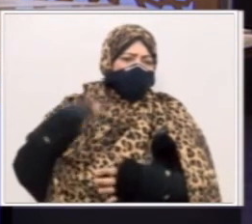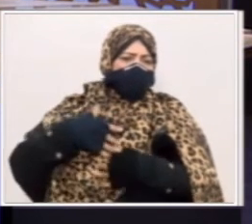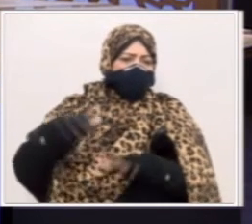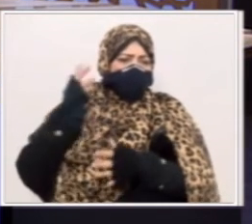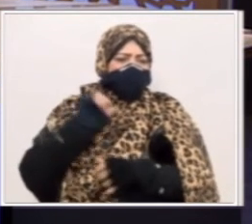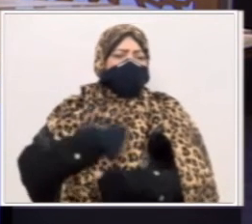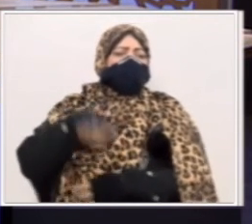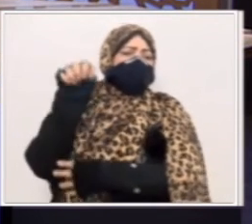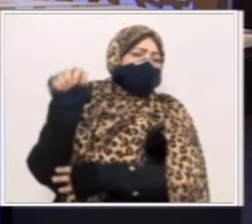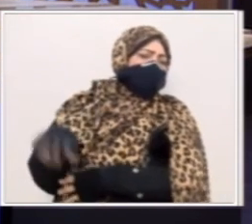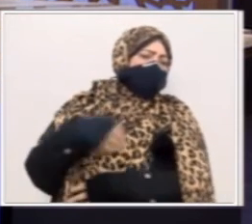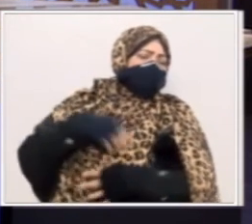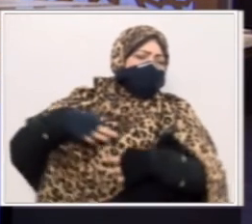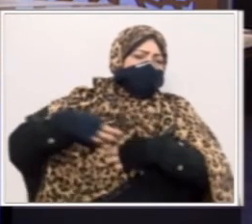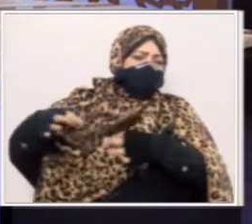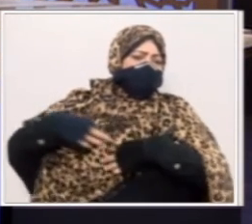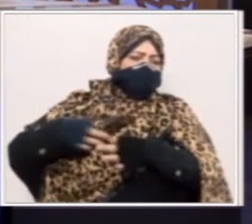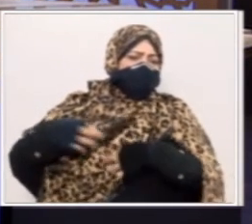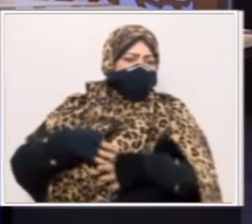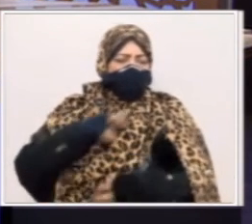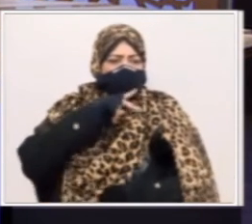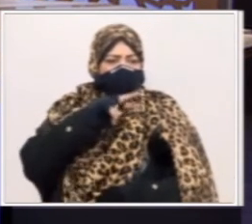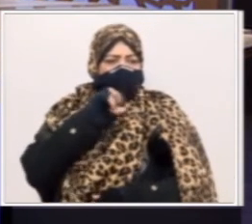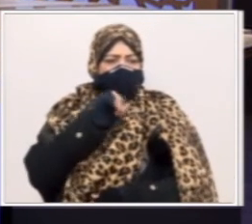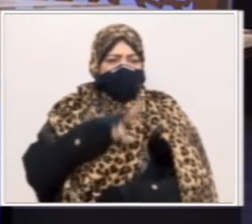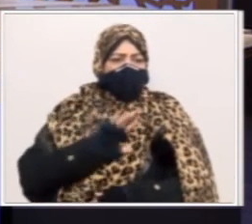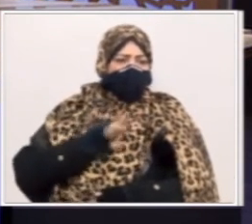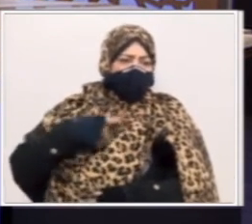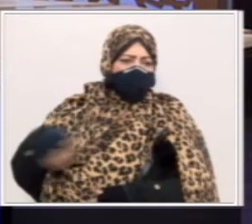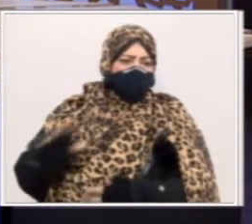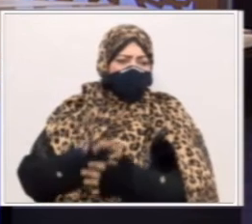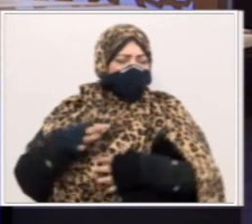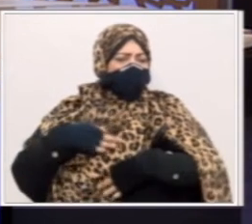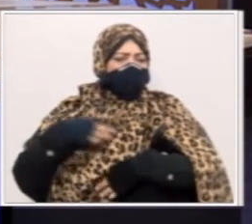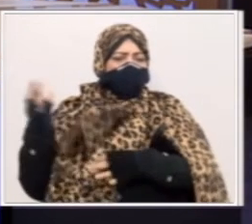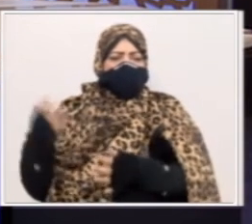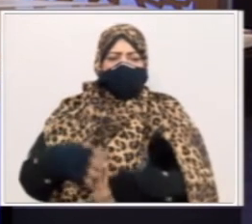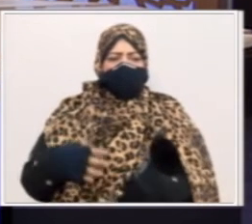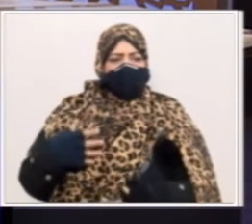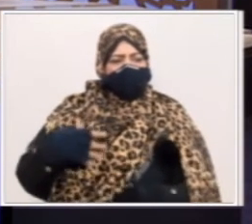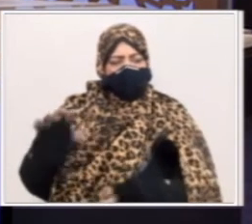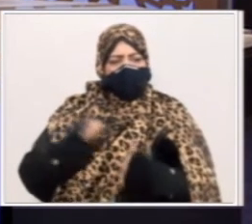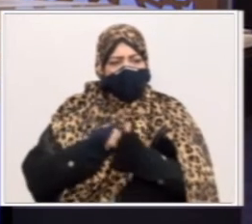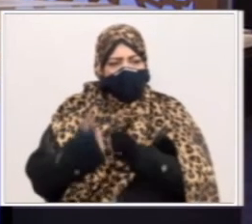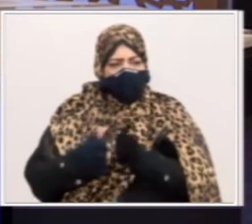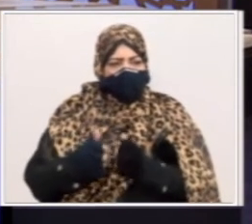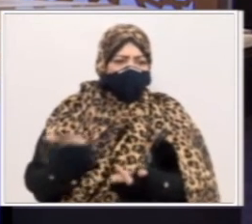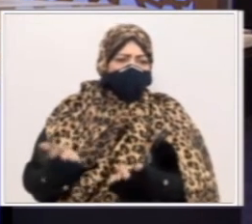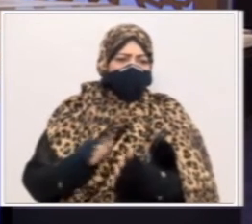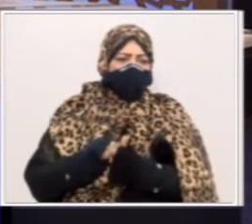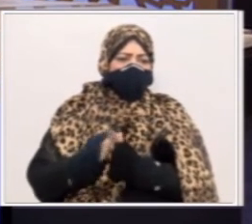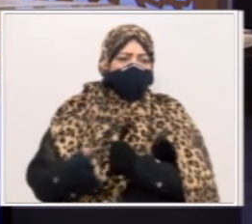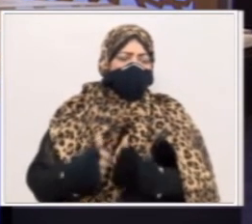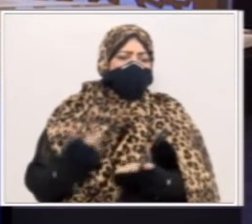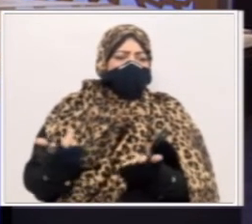كان هو قال لك ما دخليش فيها وهو ما طلقكش؟ لا ما طلقنيش، قاعده على دمته. يعني هذا تصريح منه، اذن منه بالخروج، فمتى